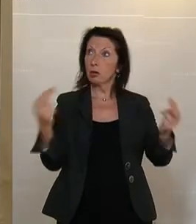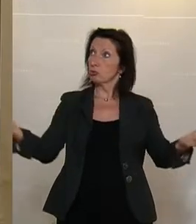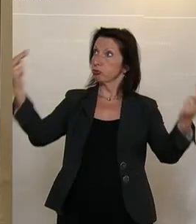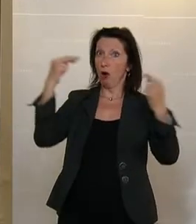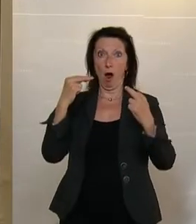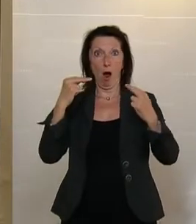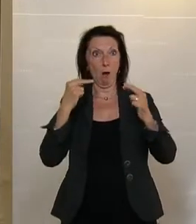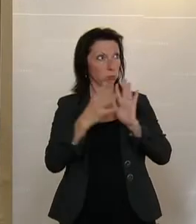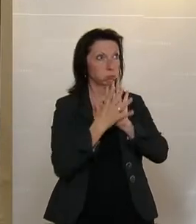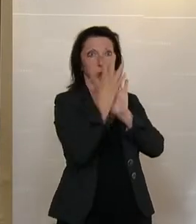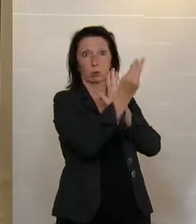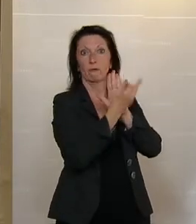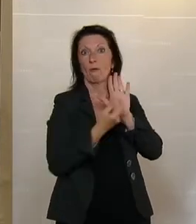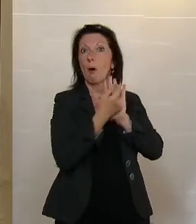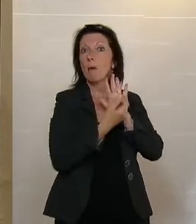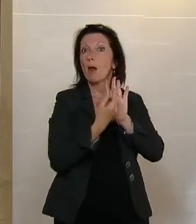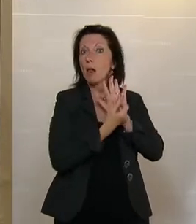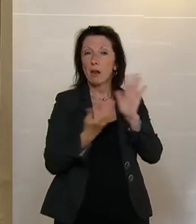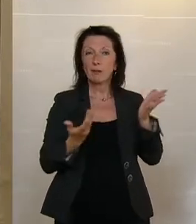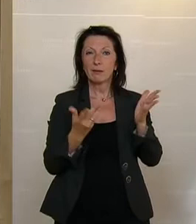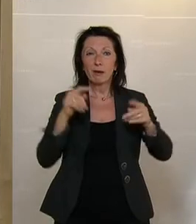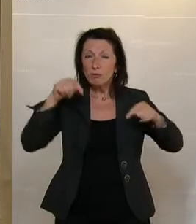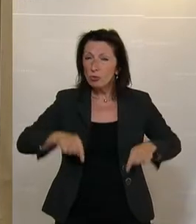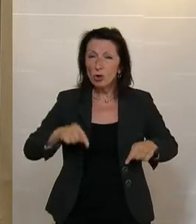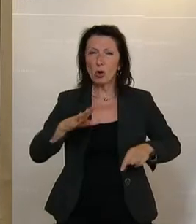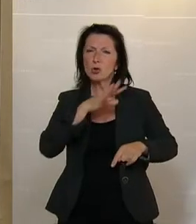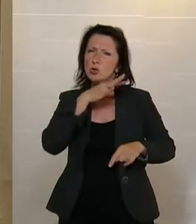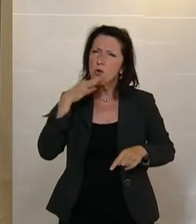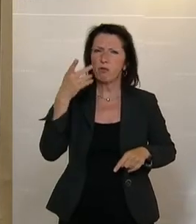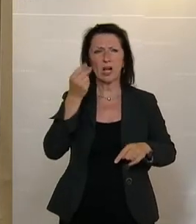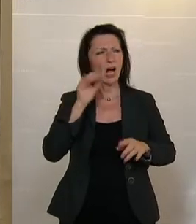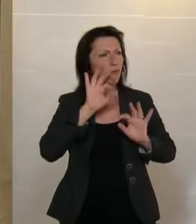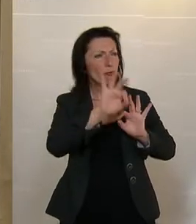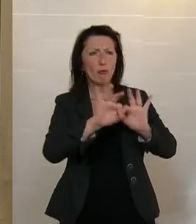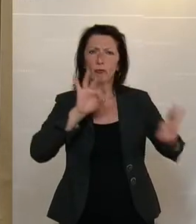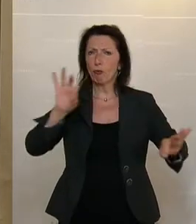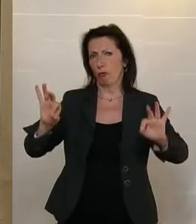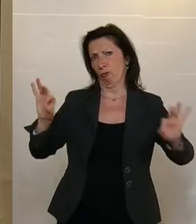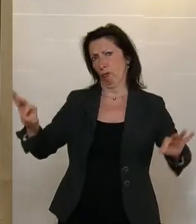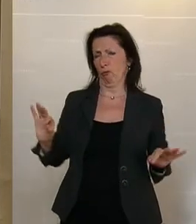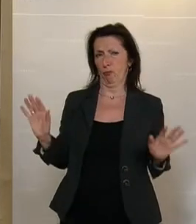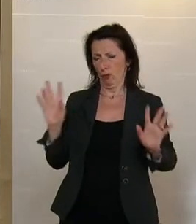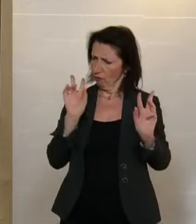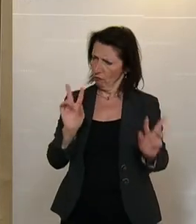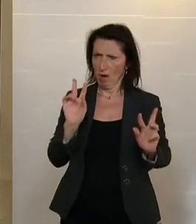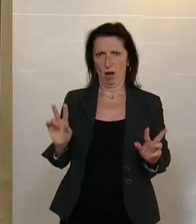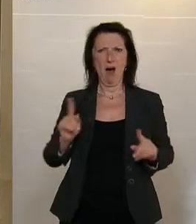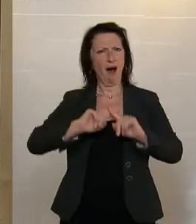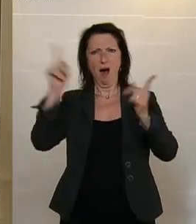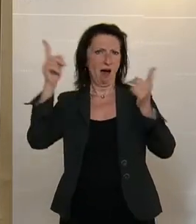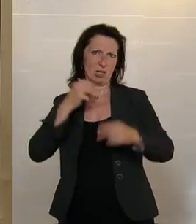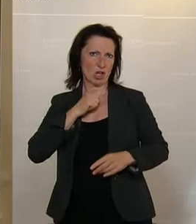keinem Land noch so viel Geld wirklich bei jedem Einzelnen angekommen wie bei uns in Österreich. Und ich sage es euch nochmal.